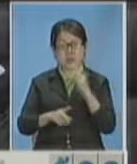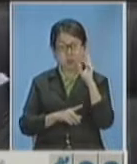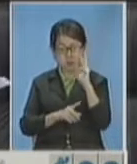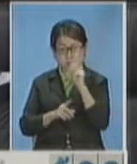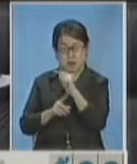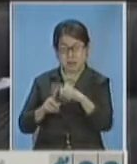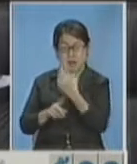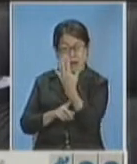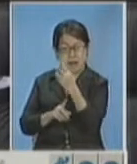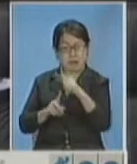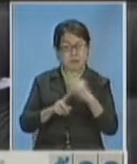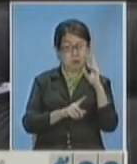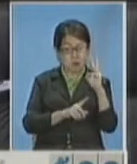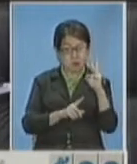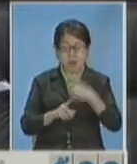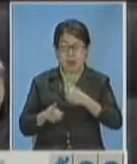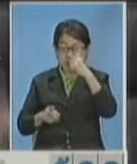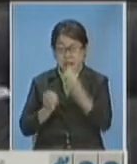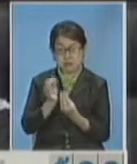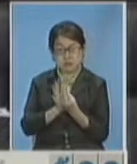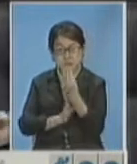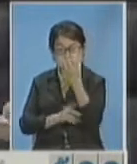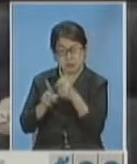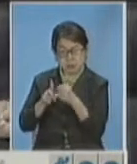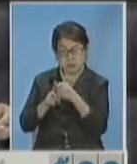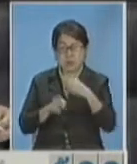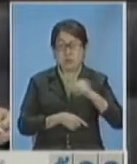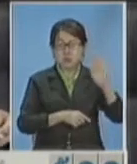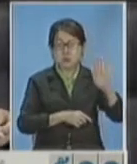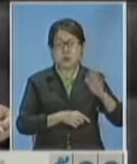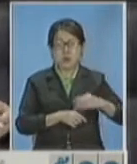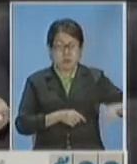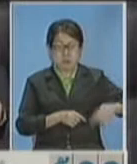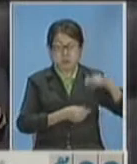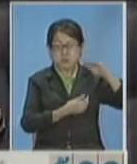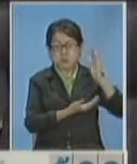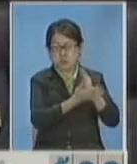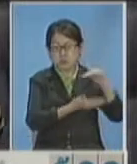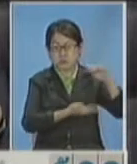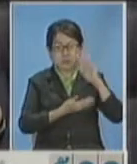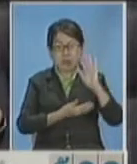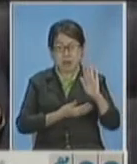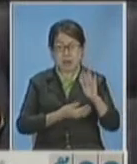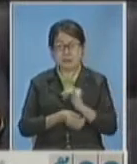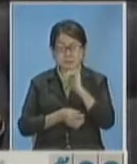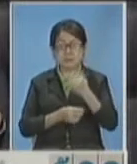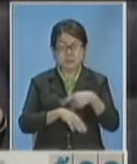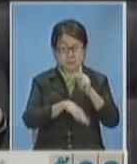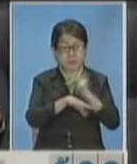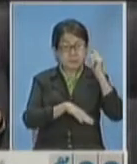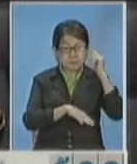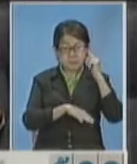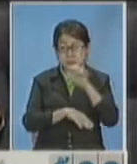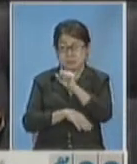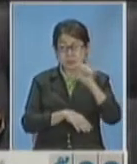ฤษภามิถุนาที่เป็นผลผลิตข้าวโพดเราออกเนี่ยนะคะก็จะไม่รับข้าวโพดจากภายนอกแต่ท่านประธานคะท่านสมาชิกคะม